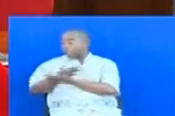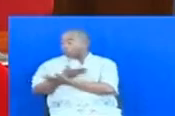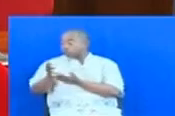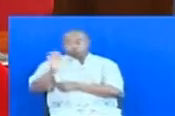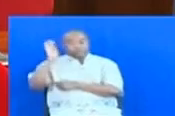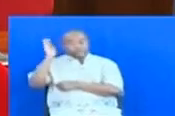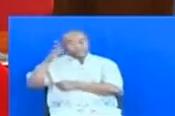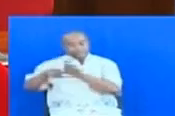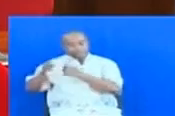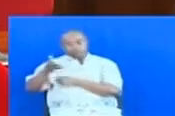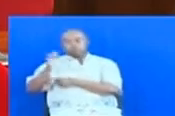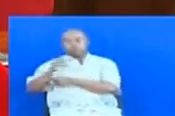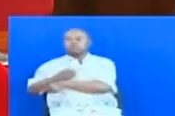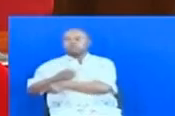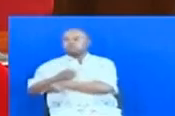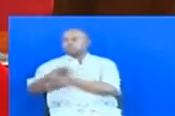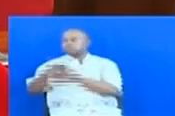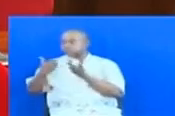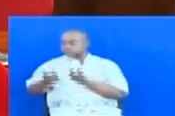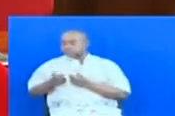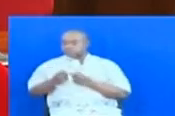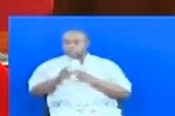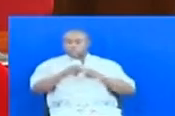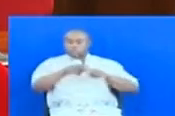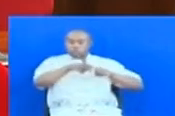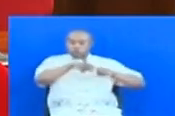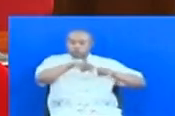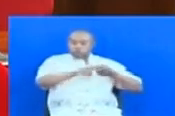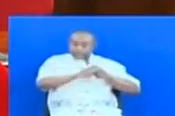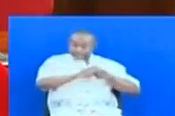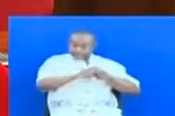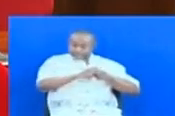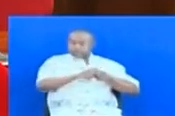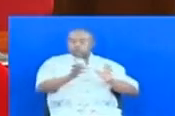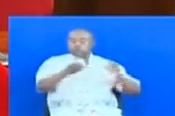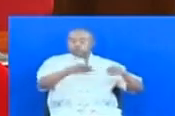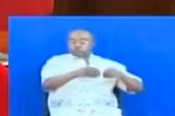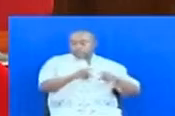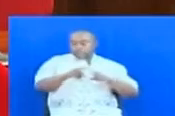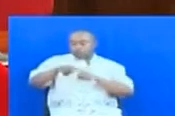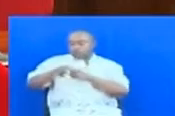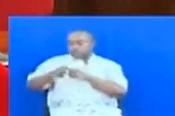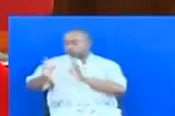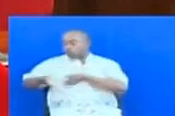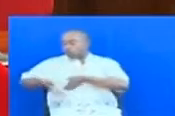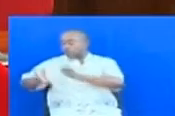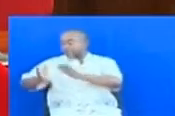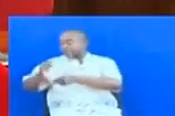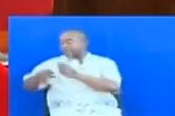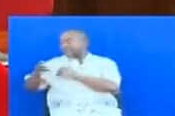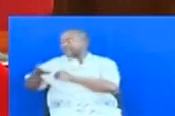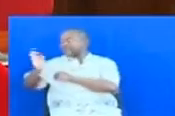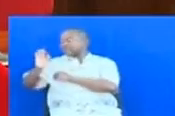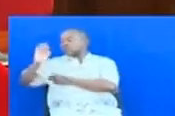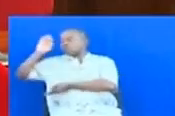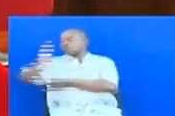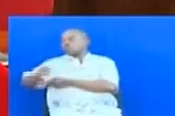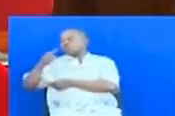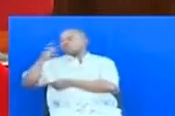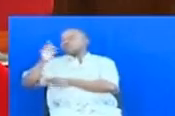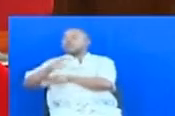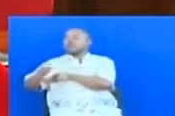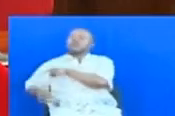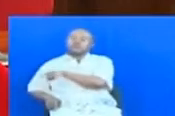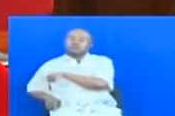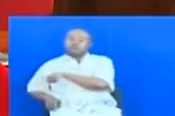ya serikali, wale waandisi wa tume na waandisi wa umwagiliaji. Na ndani ya serikali tumeliona upungufu huo, kwa sababu